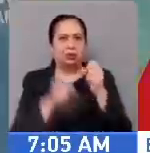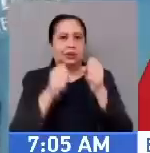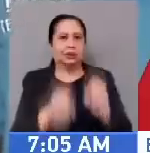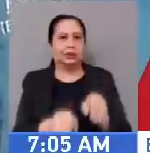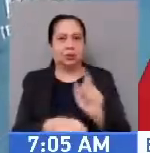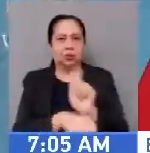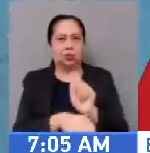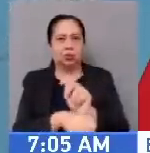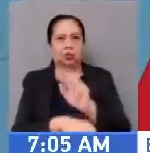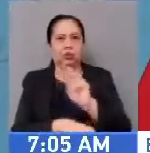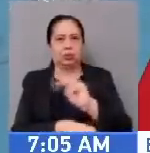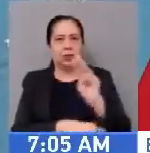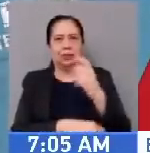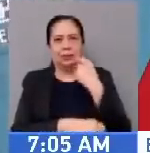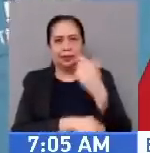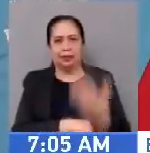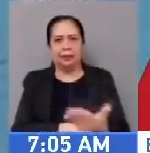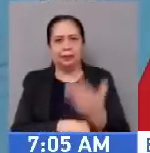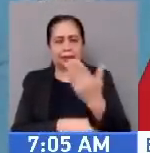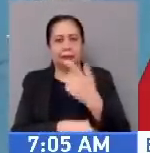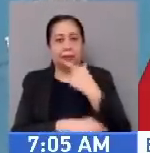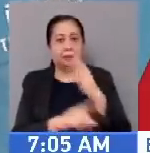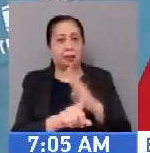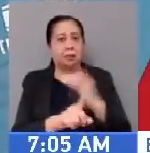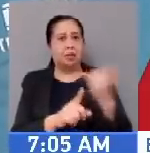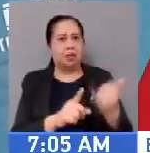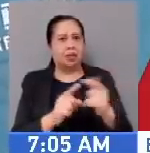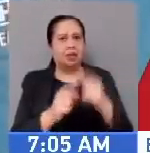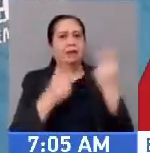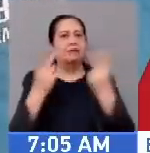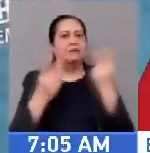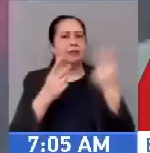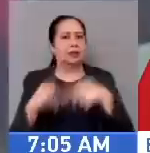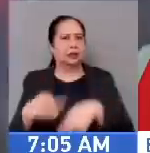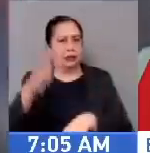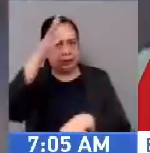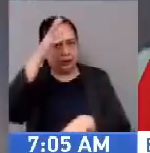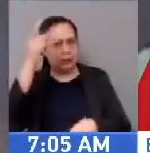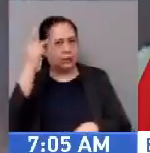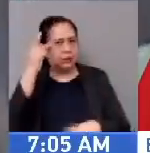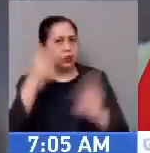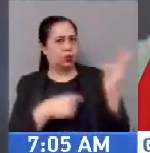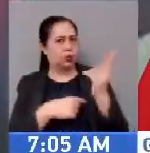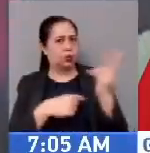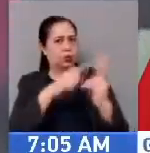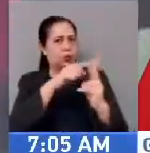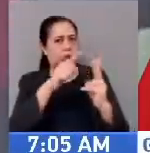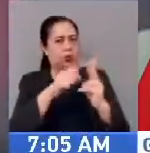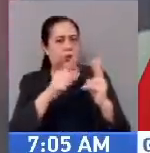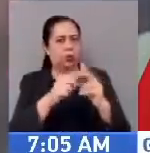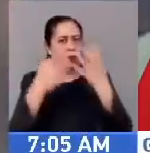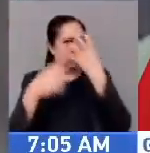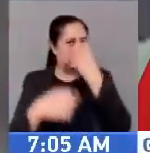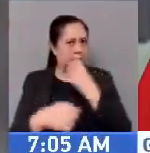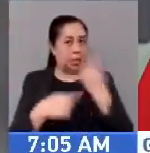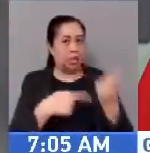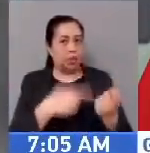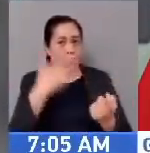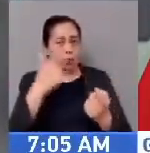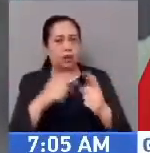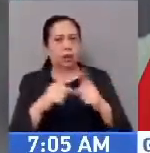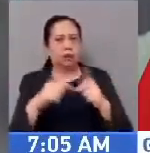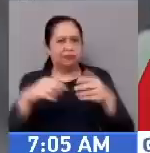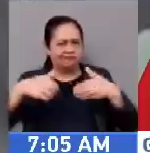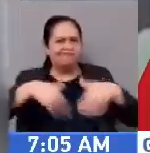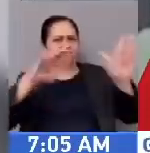araw. Ayon sa barangay, bisita ng tatay ni Kenneth ang dalawa. Nagalit daw ang suspect at pinalabas sa kanilang